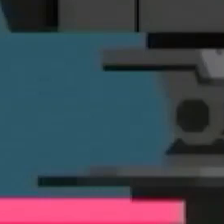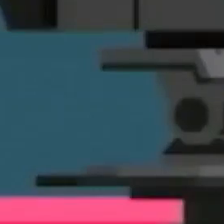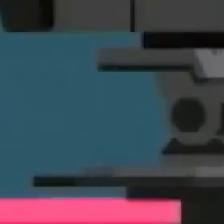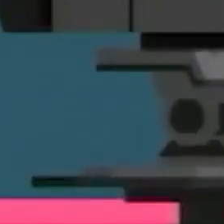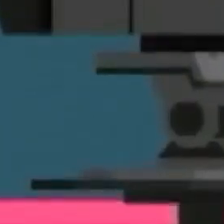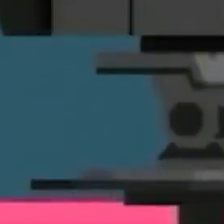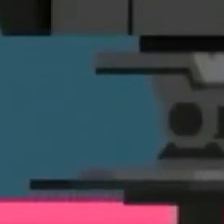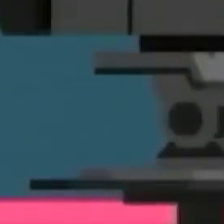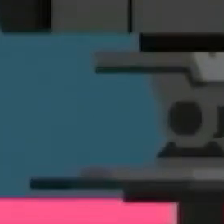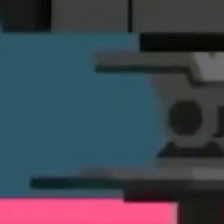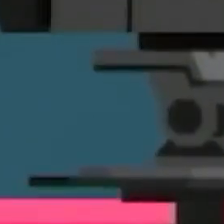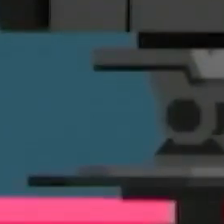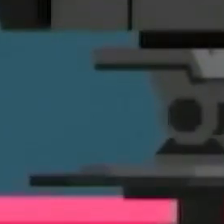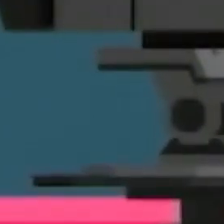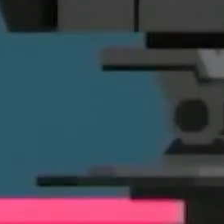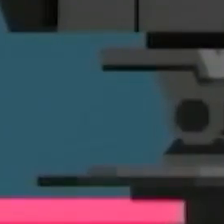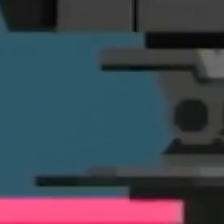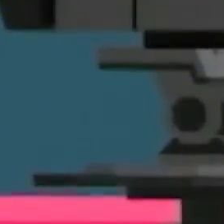ومين.